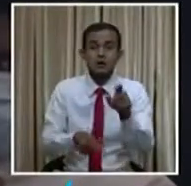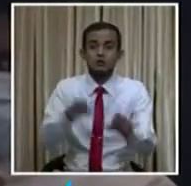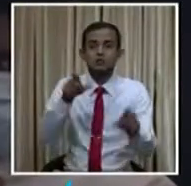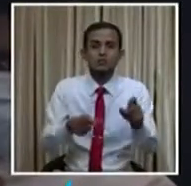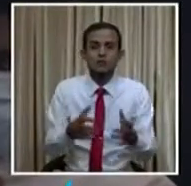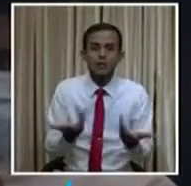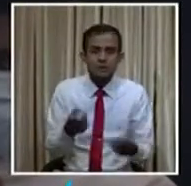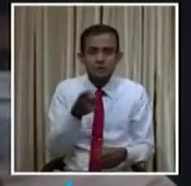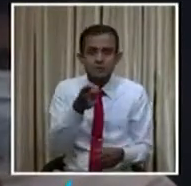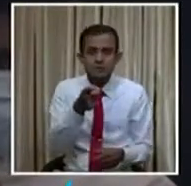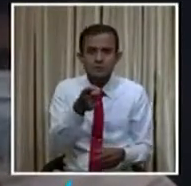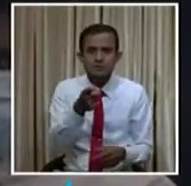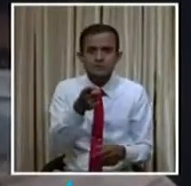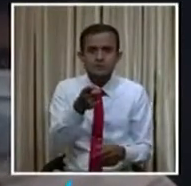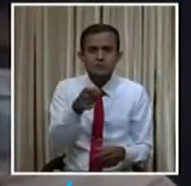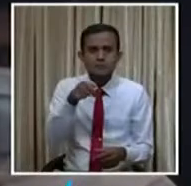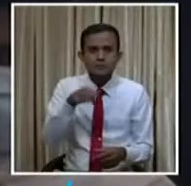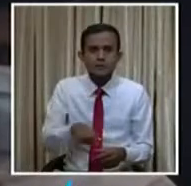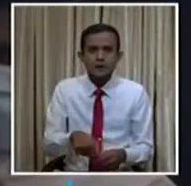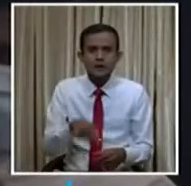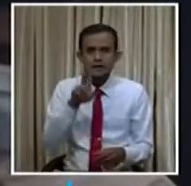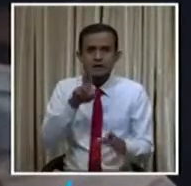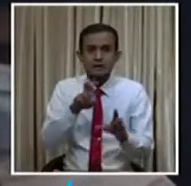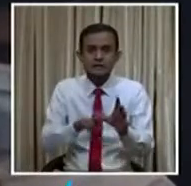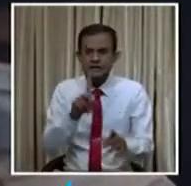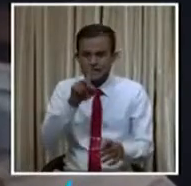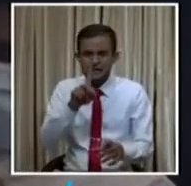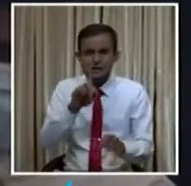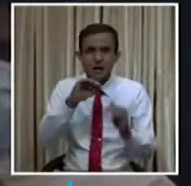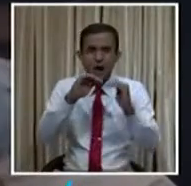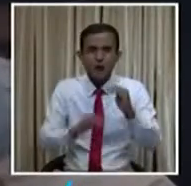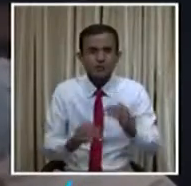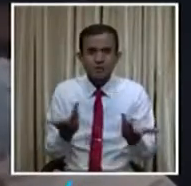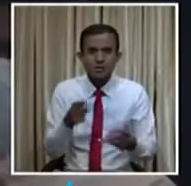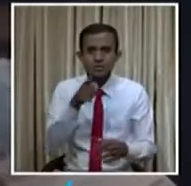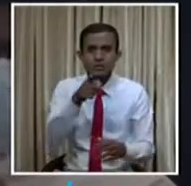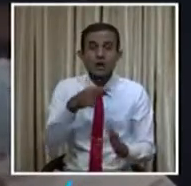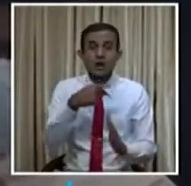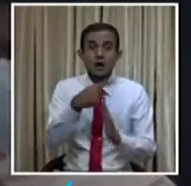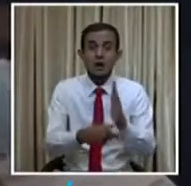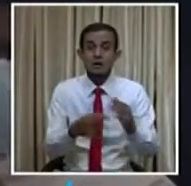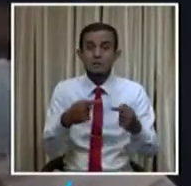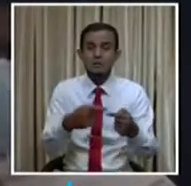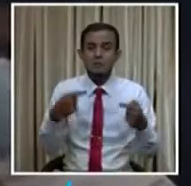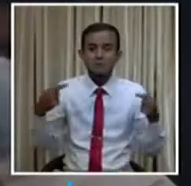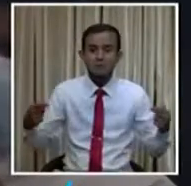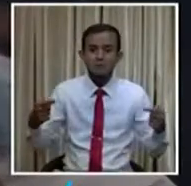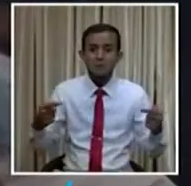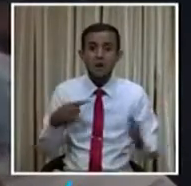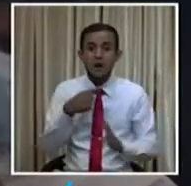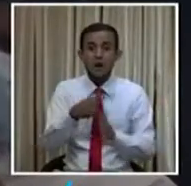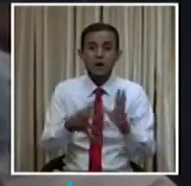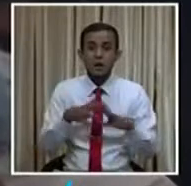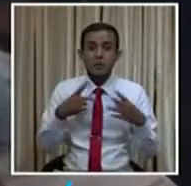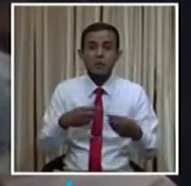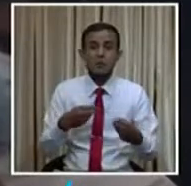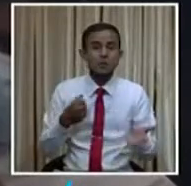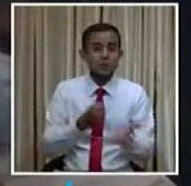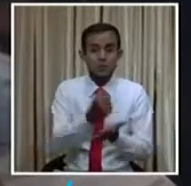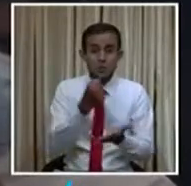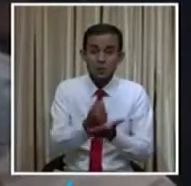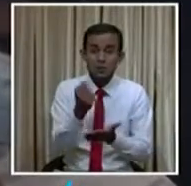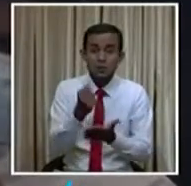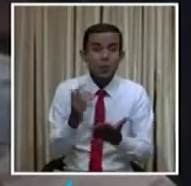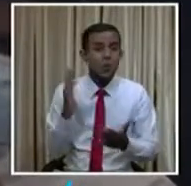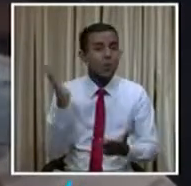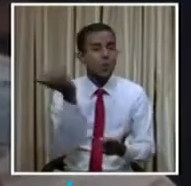නැද්ද? අද ඒක ආසනයට බැස්සේ නැද්ද? රටට ද්‍රෝහිව රටේ සම්පත් විනාශ කරන